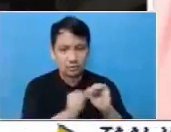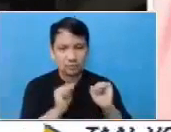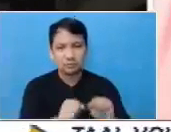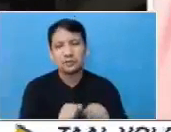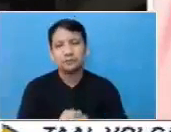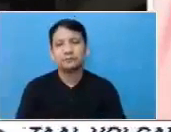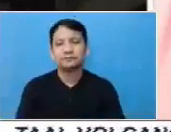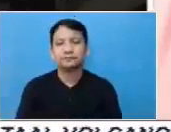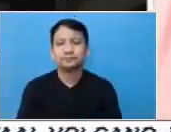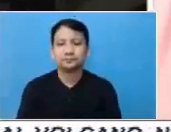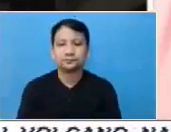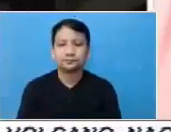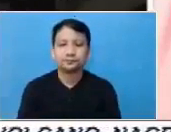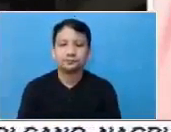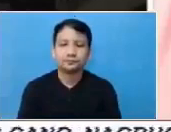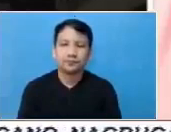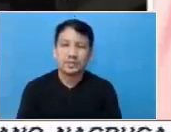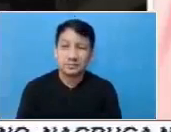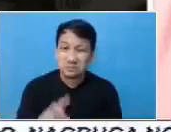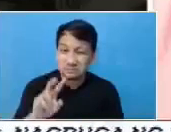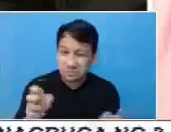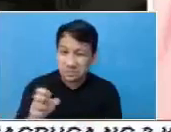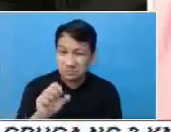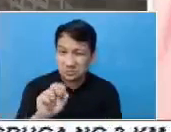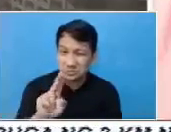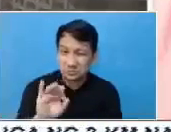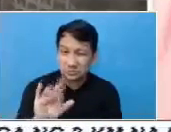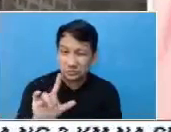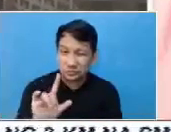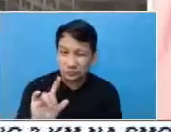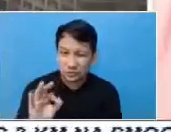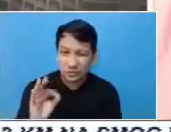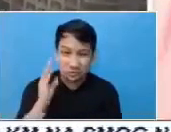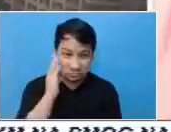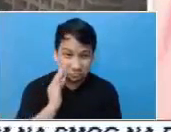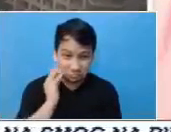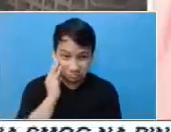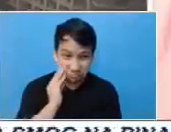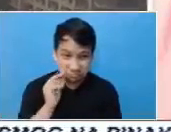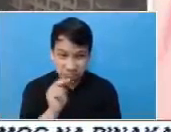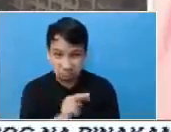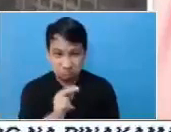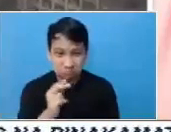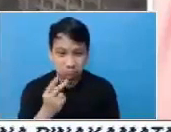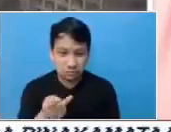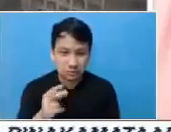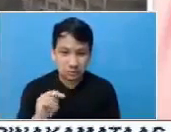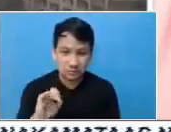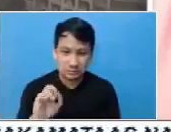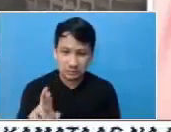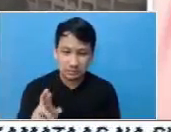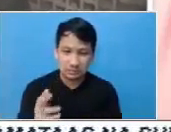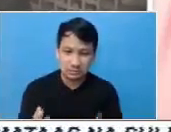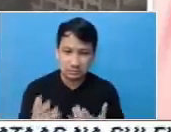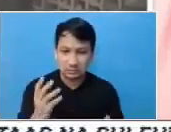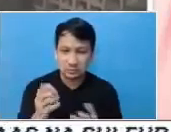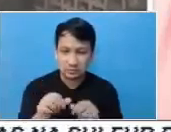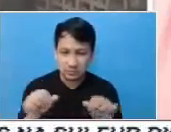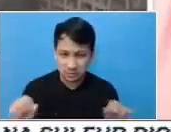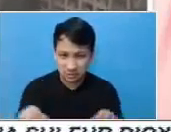pong sabihin, imbes na mainit na hangin sa baba at lumalamig sa taas, ay meron